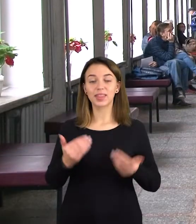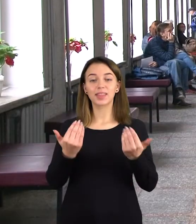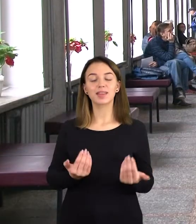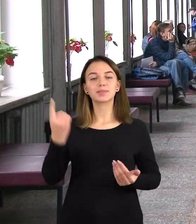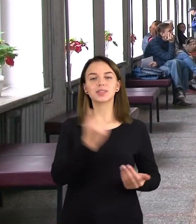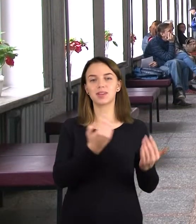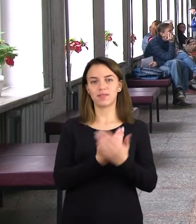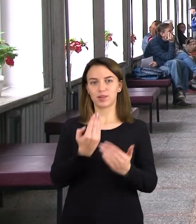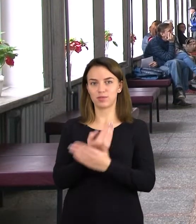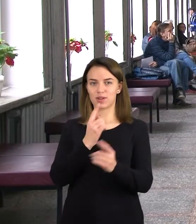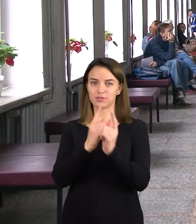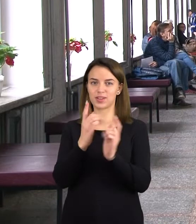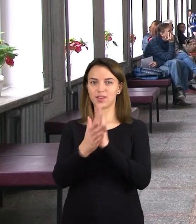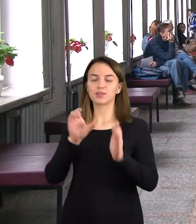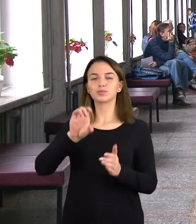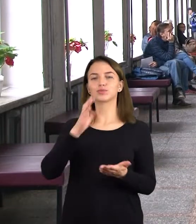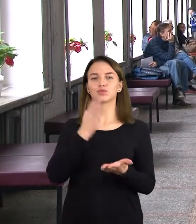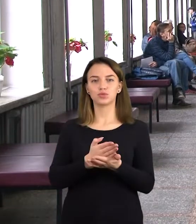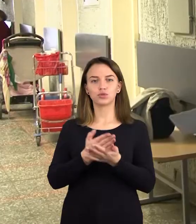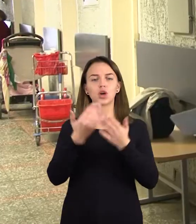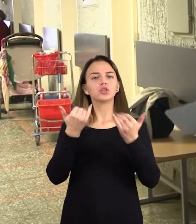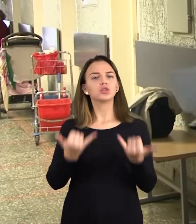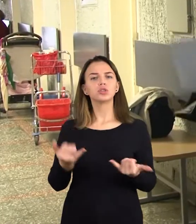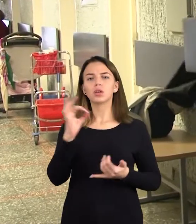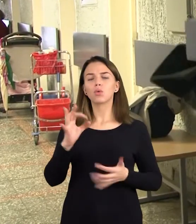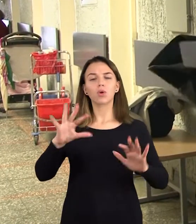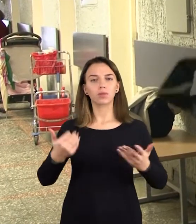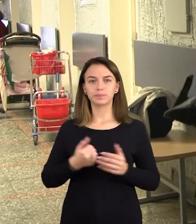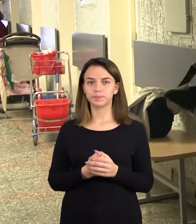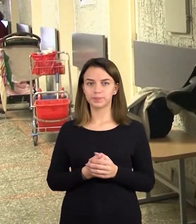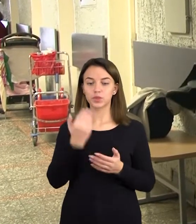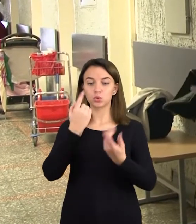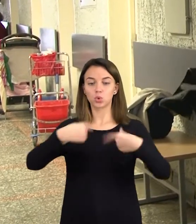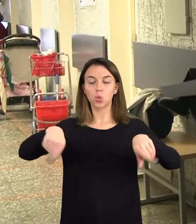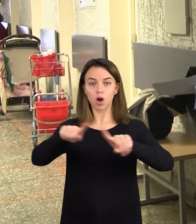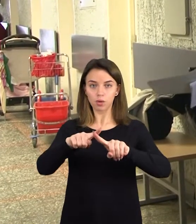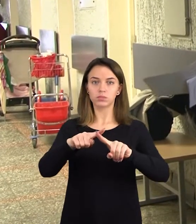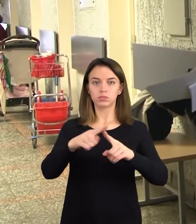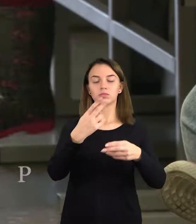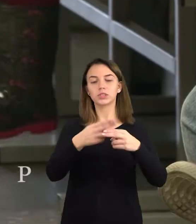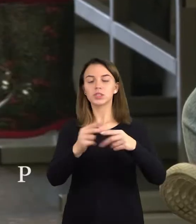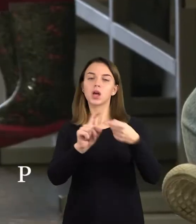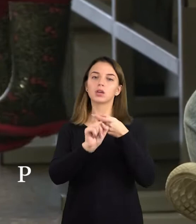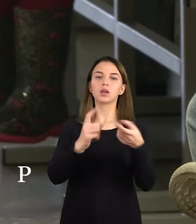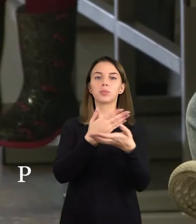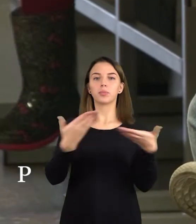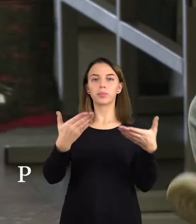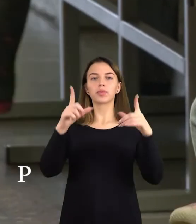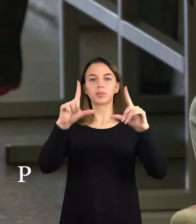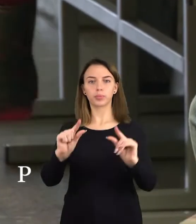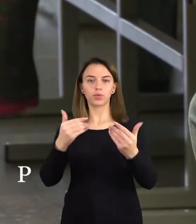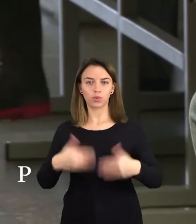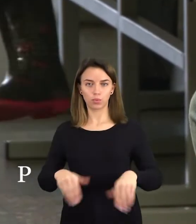eteryje laida savaitės aktualijos su vertimu į gestų kalbą. Šiandien laidoje matysite. Šiaulių apskrityje sergamumas peršalimo